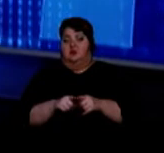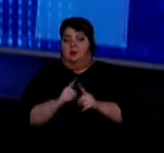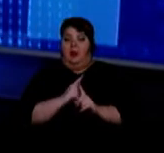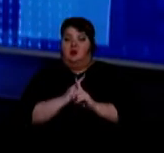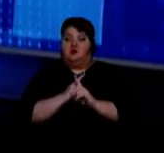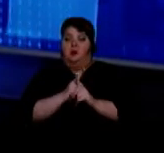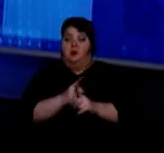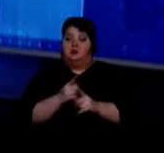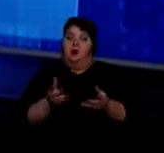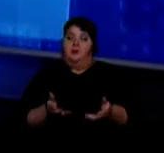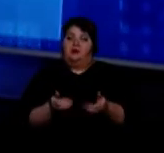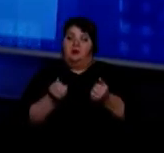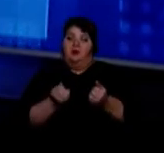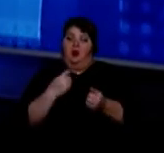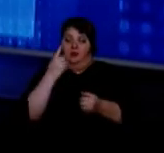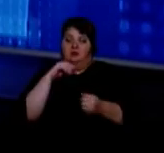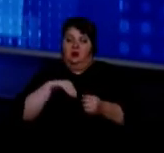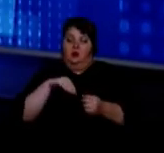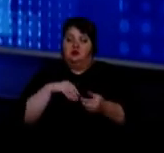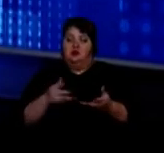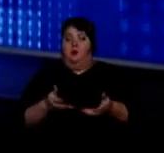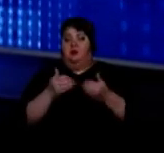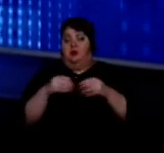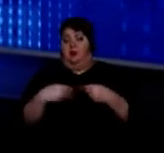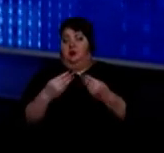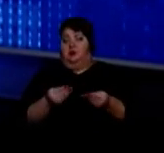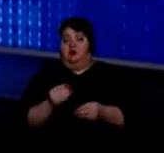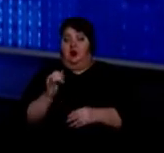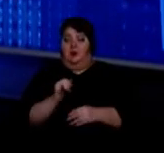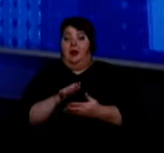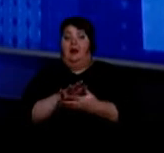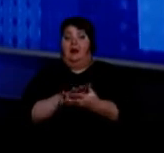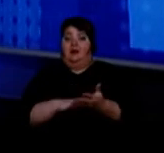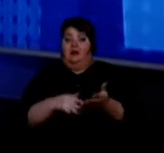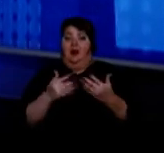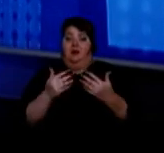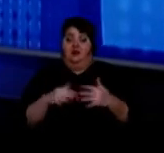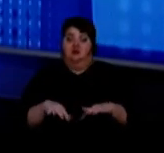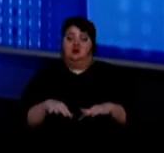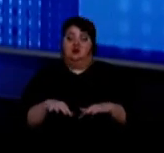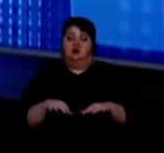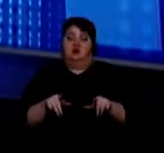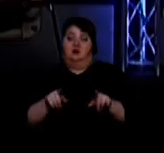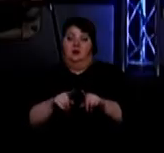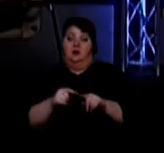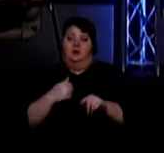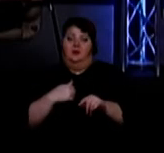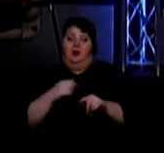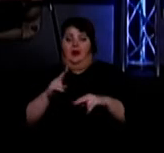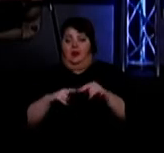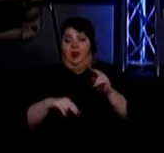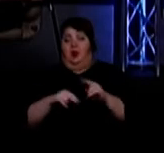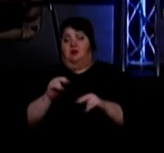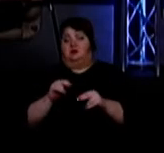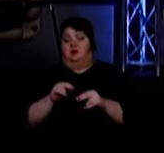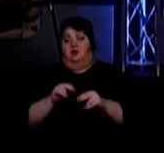супроводжуєте. Так, підтримуємо, психологічну підтримку надаємо. І надалі вже ми, так би мовити, налаштовуємо